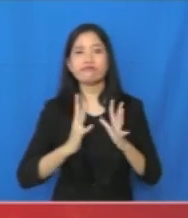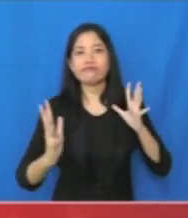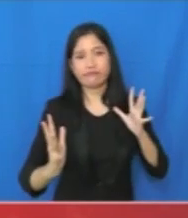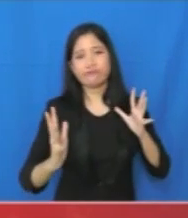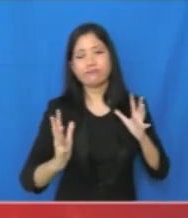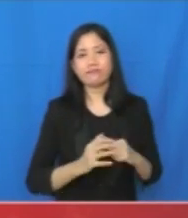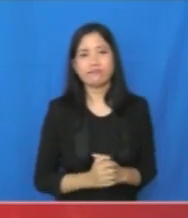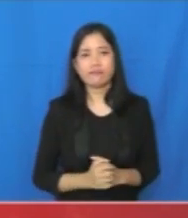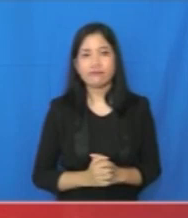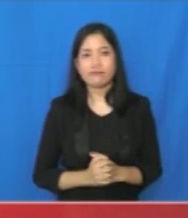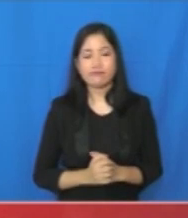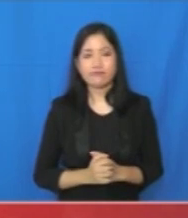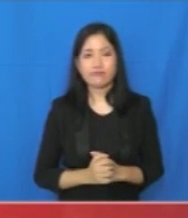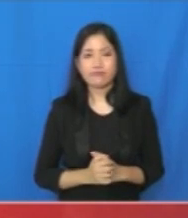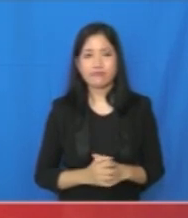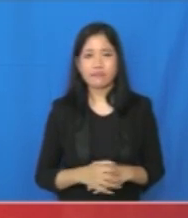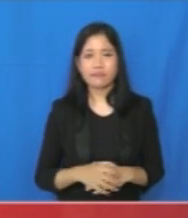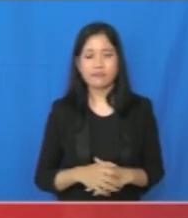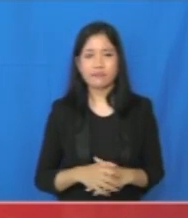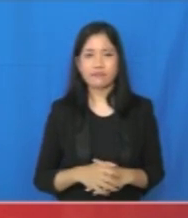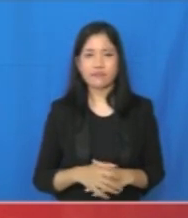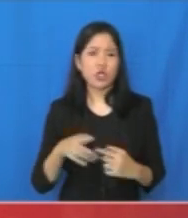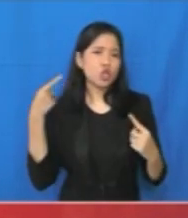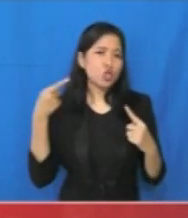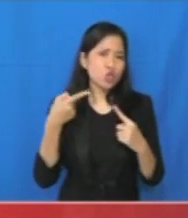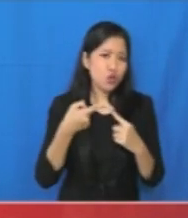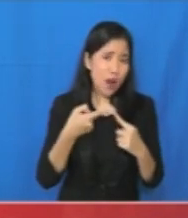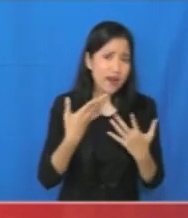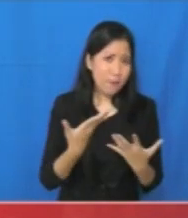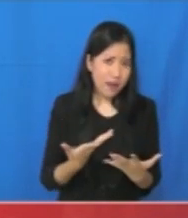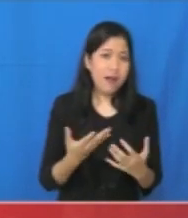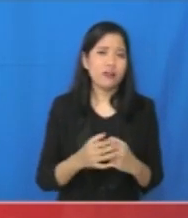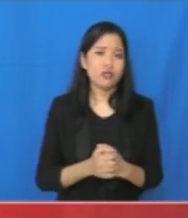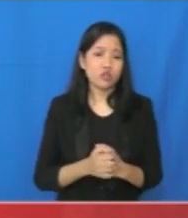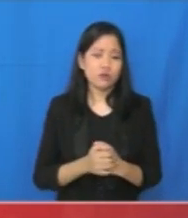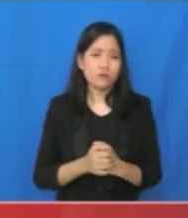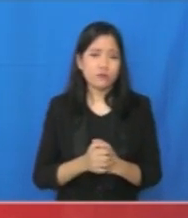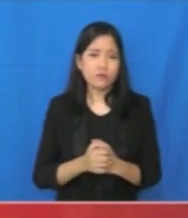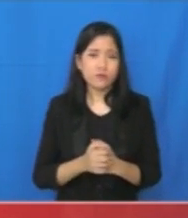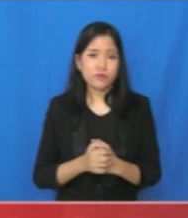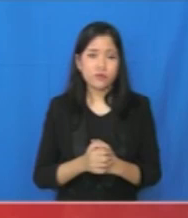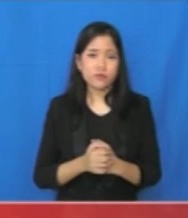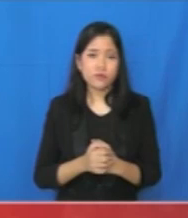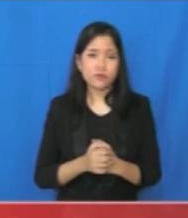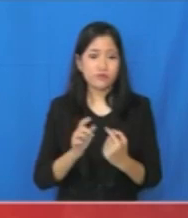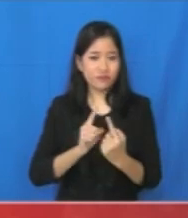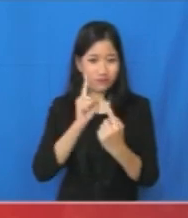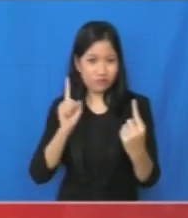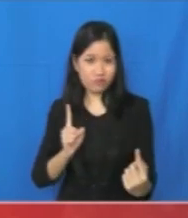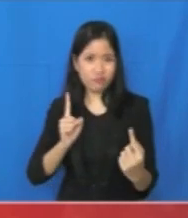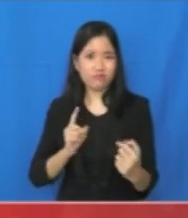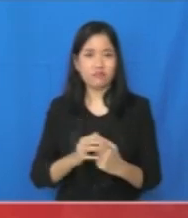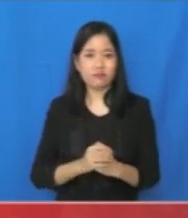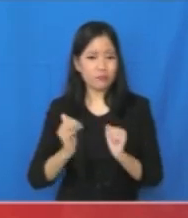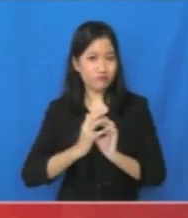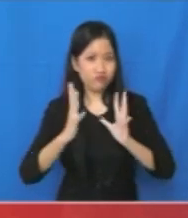physical dispensing tujuan dari pembatasan sosial bukan